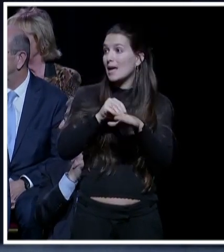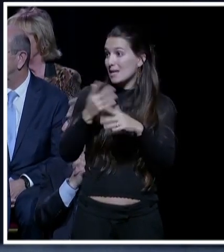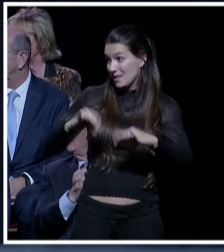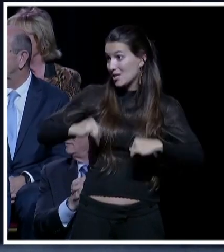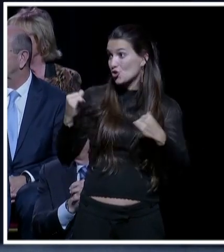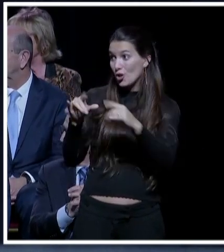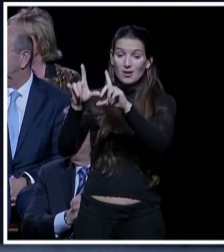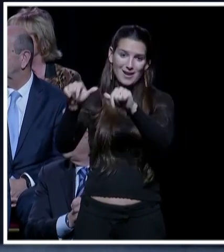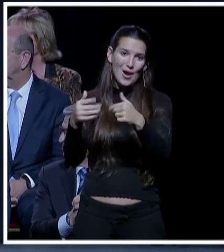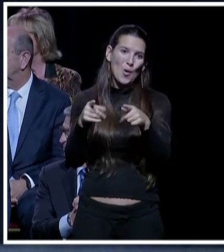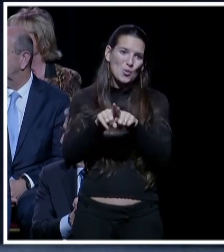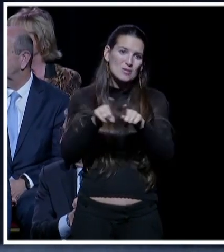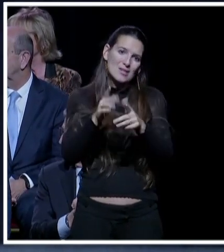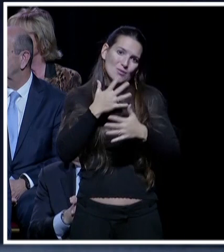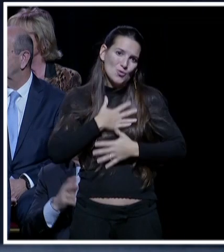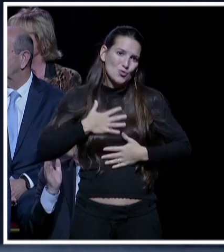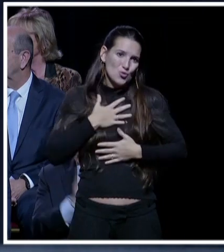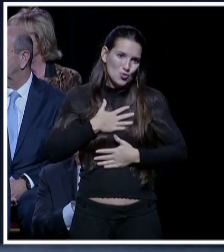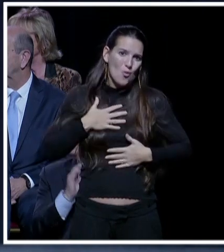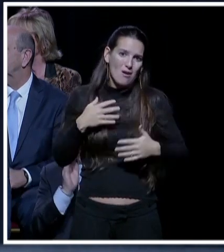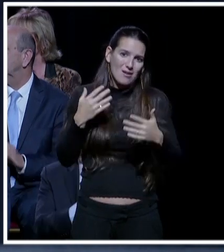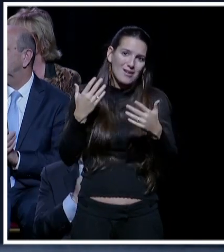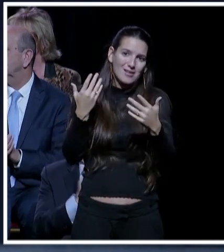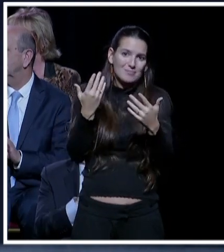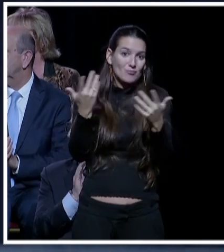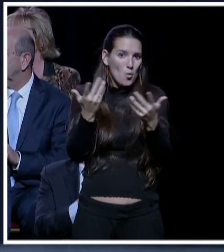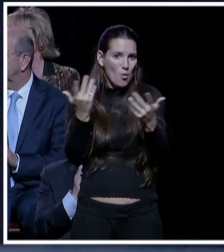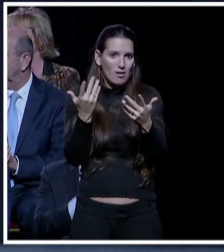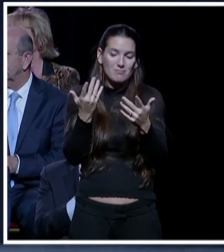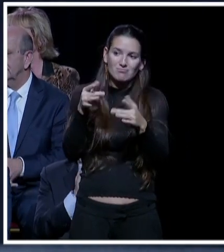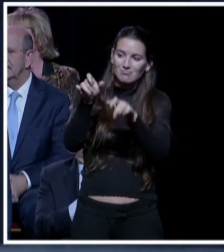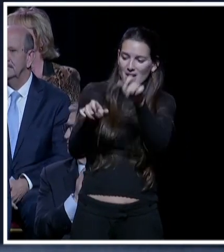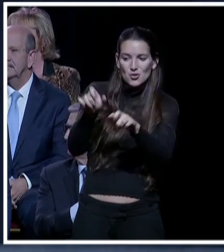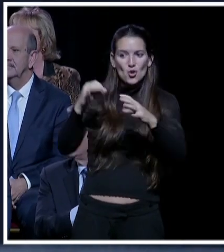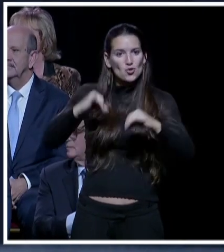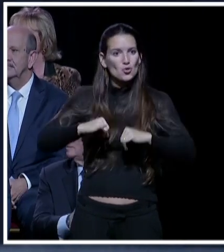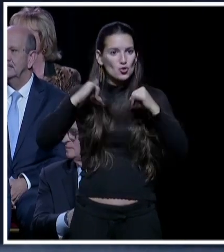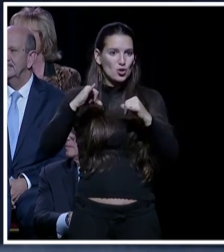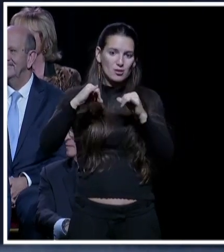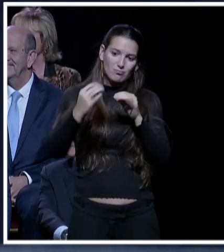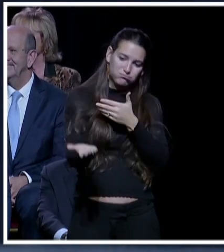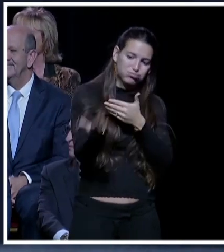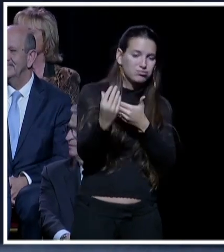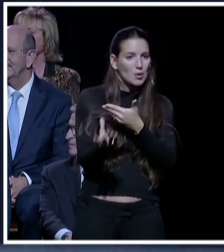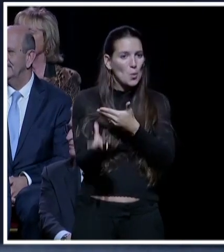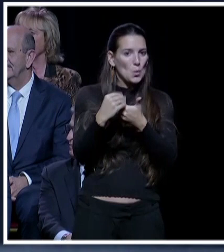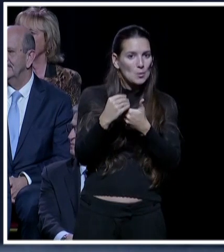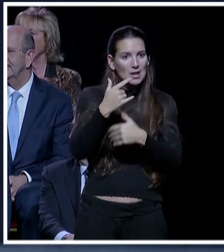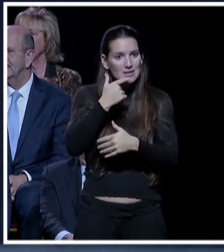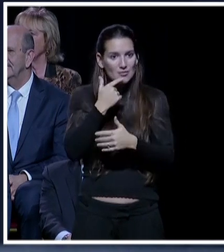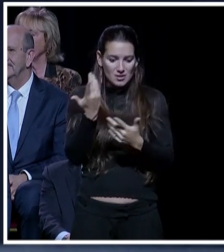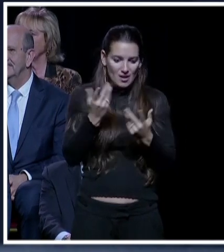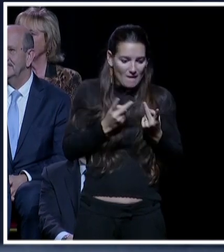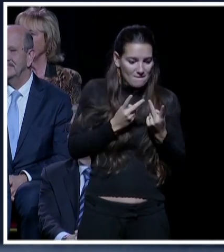je remercie. C'est une joie aussi de pouvoir impliquer des jeunes avec nous, les intéresser à la vie